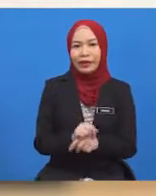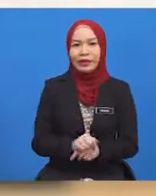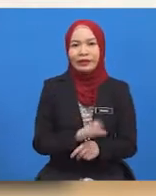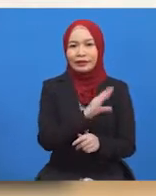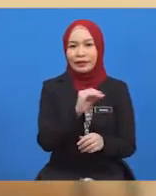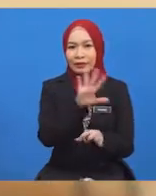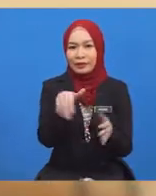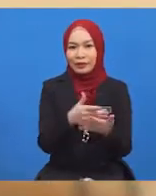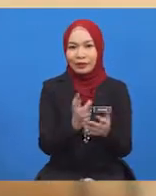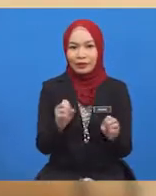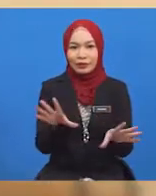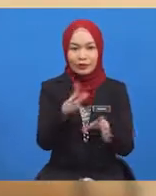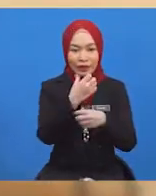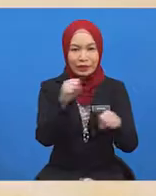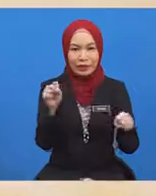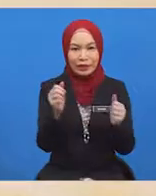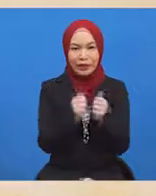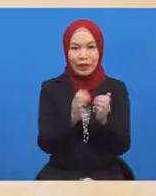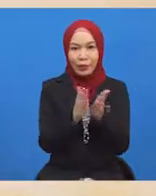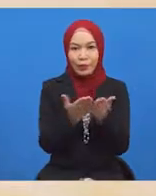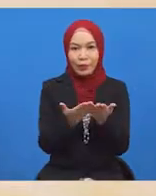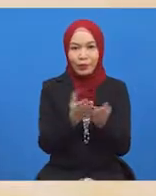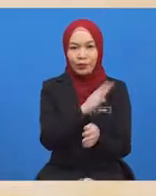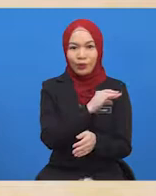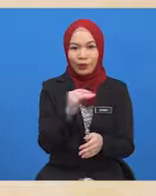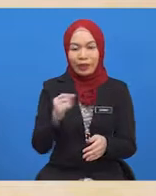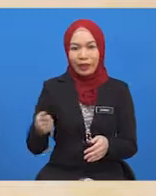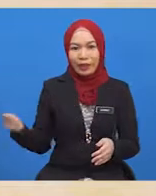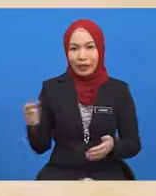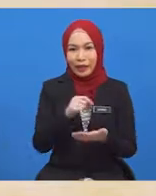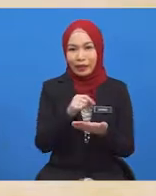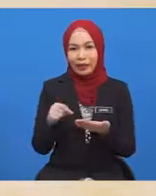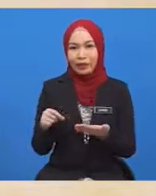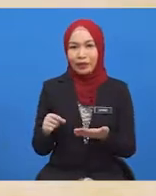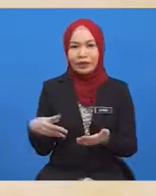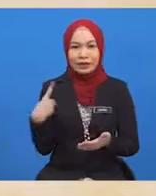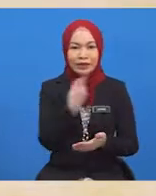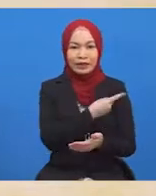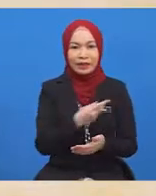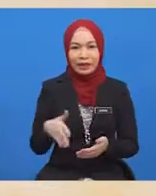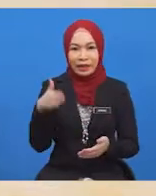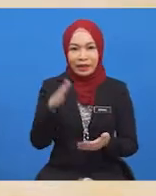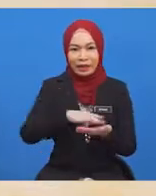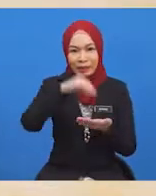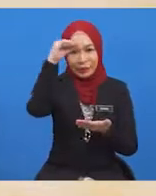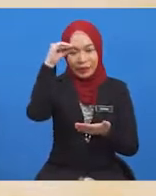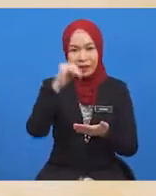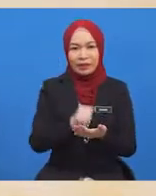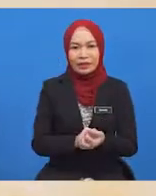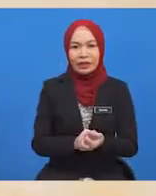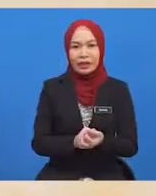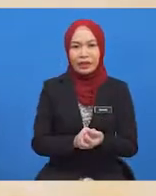tulis. Hari ini kita akan mempelajari satu standard pembelajaran iaitu